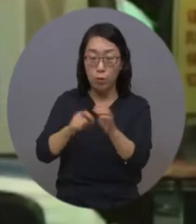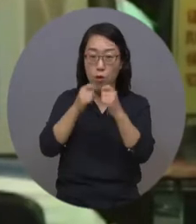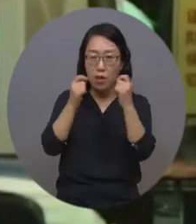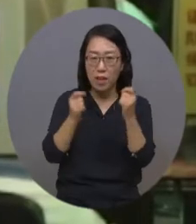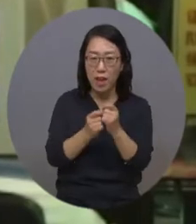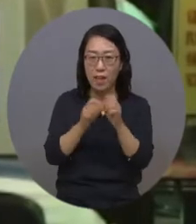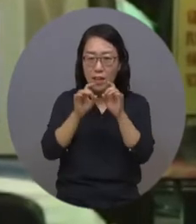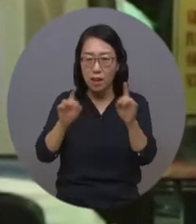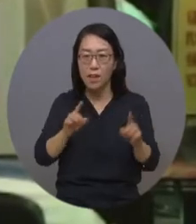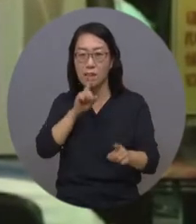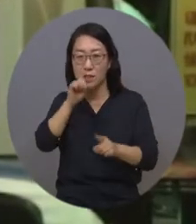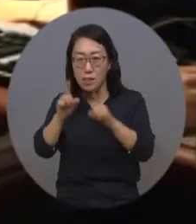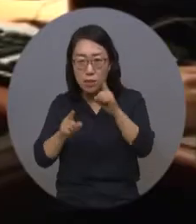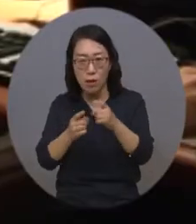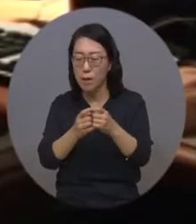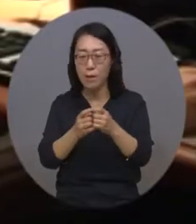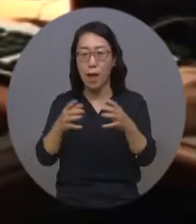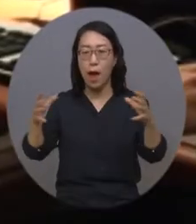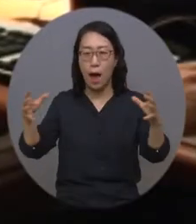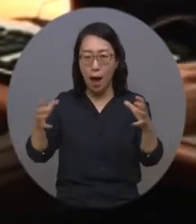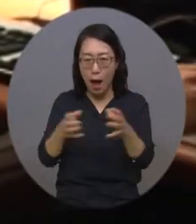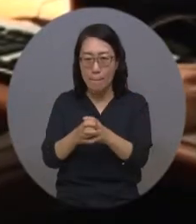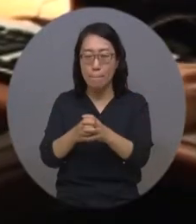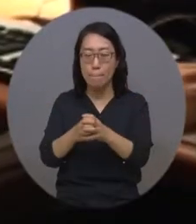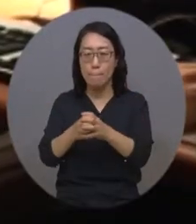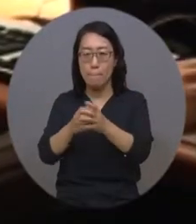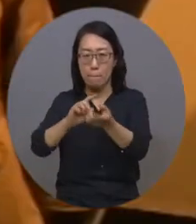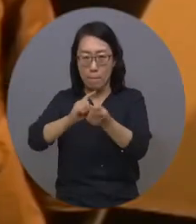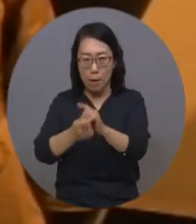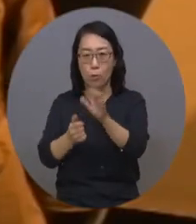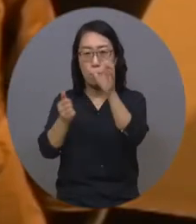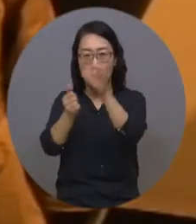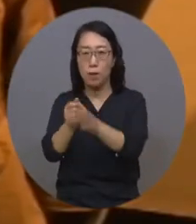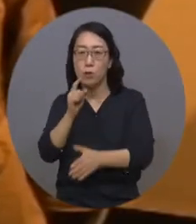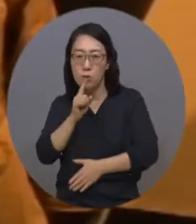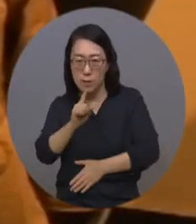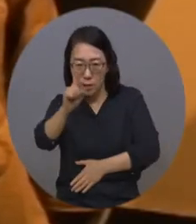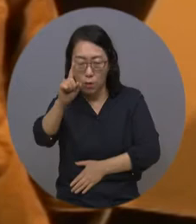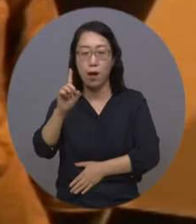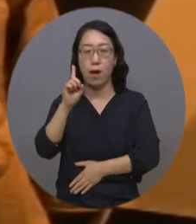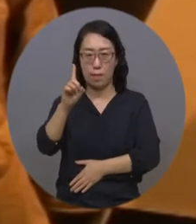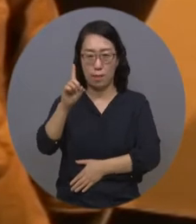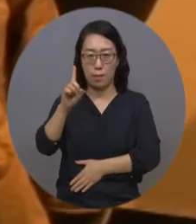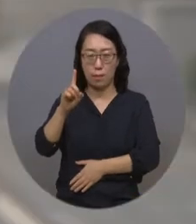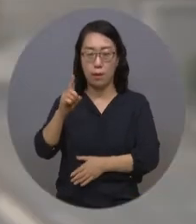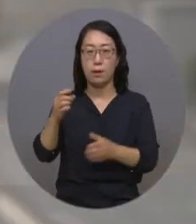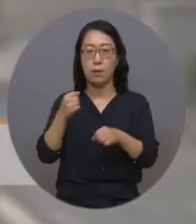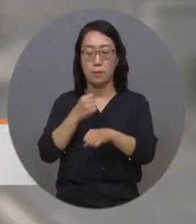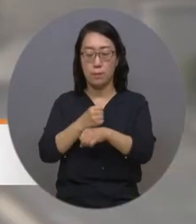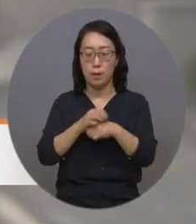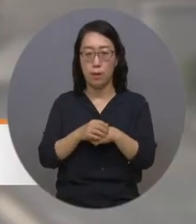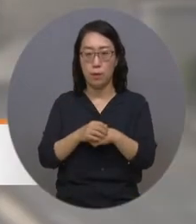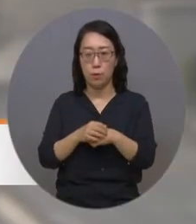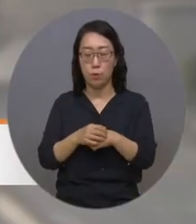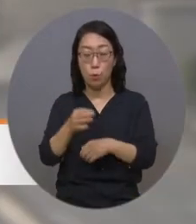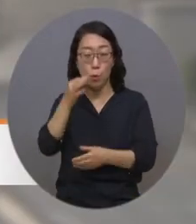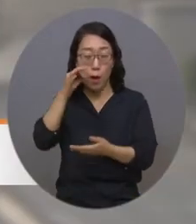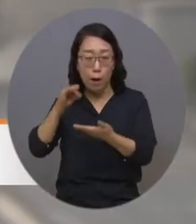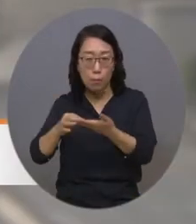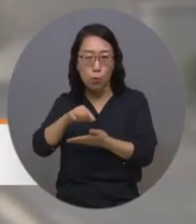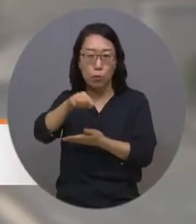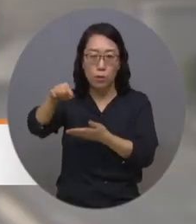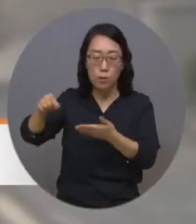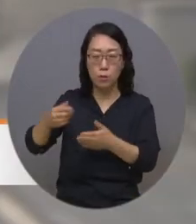것을 개인문화재단이 일괄 신청 대행하는 것으로 바꾸기로 했습니다. 또한 사각지대